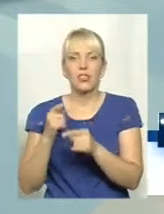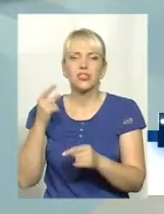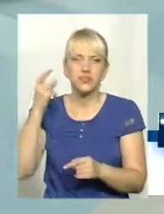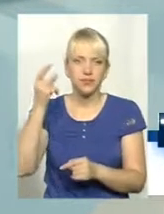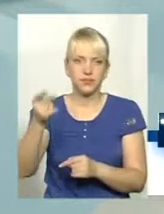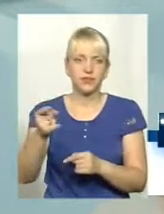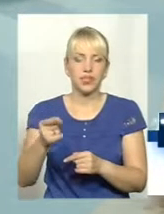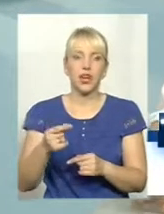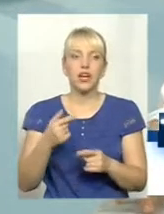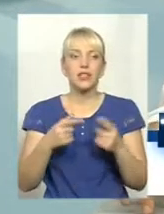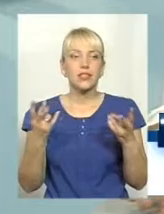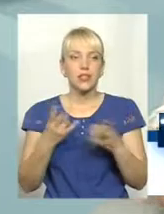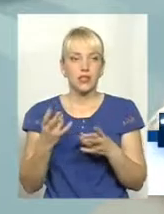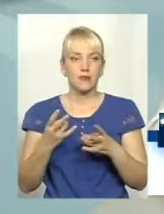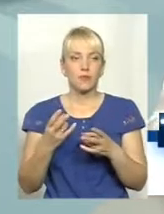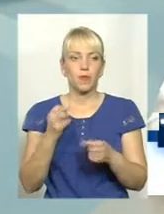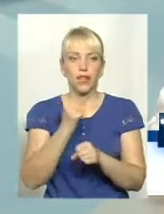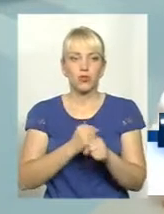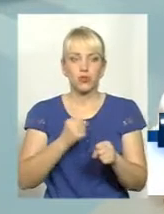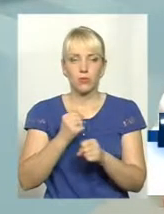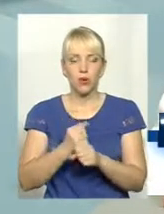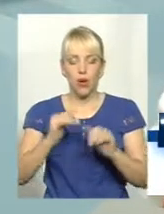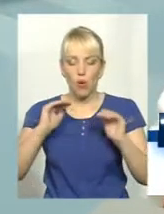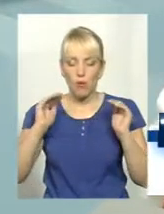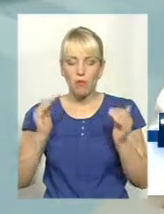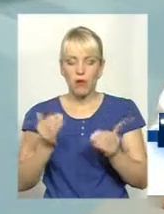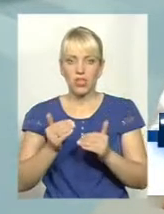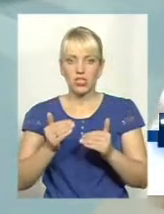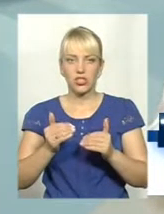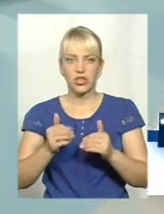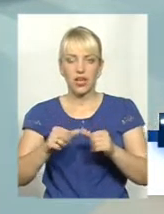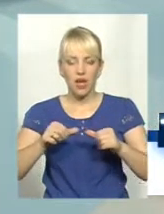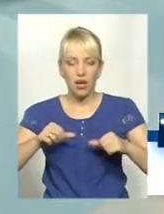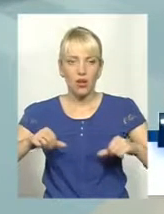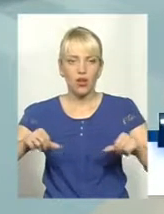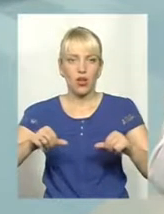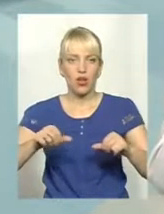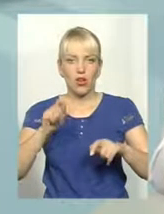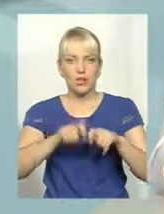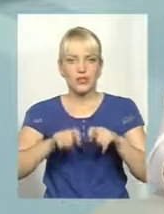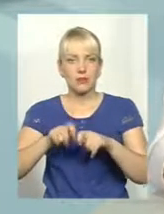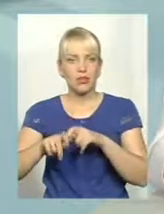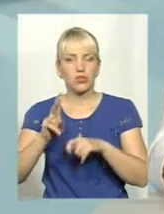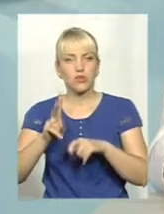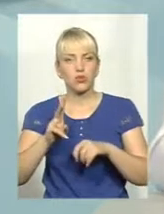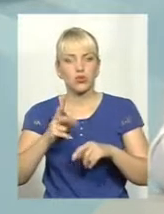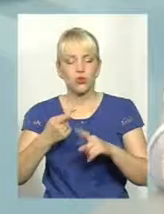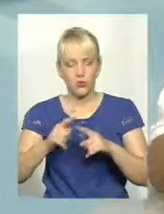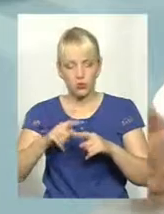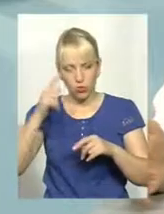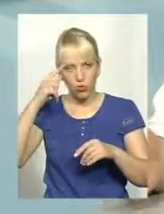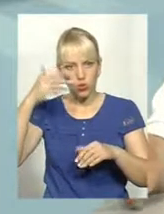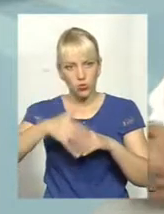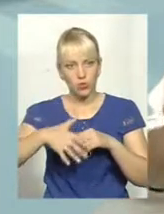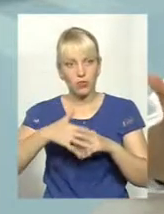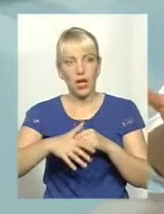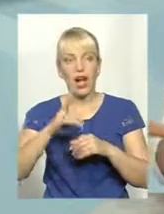і ще більше, і будемо постійно боротися. Тобто частина речей має бути стратегічною, яка спрацює, яка дасть результат не через рік і не через